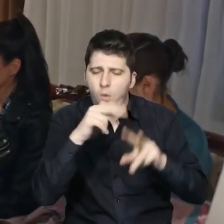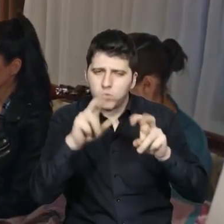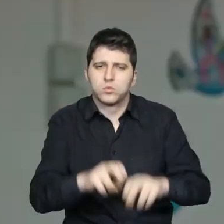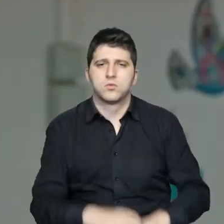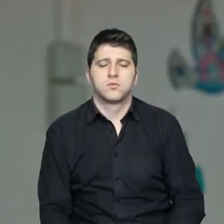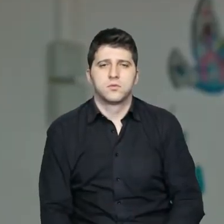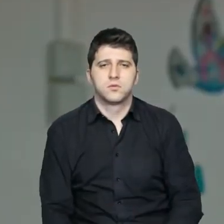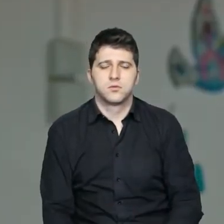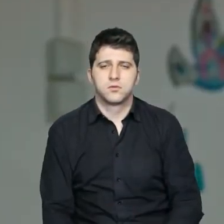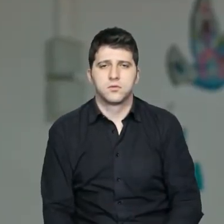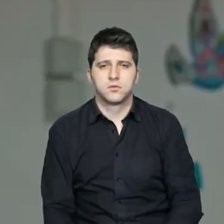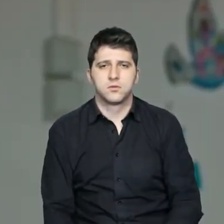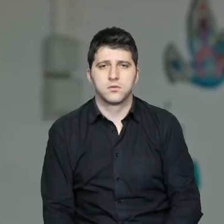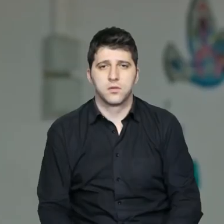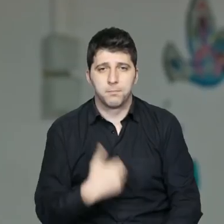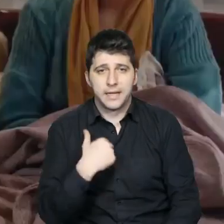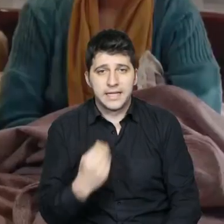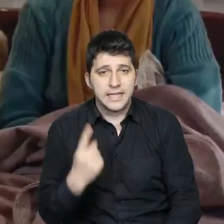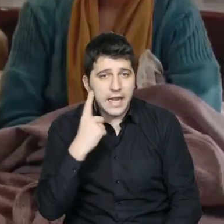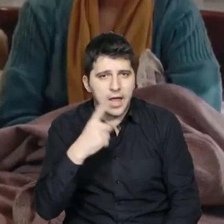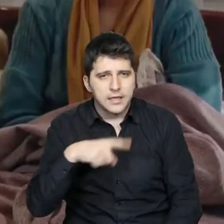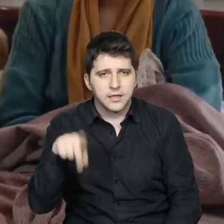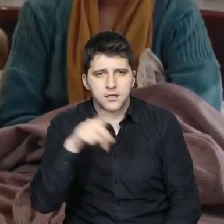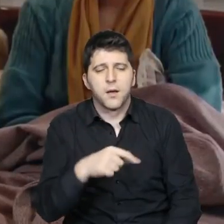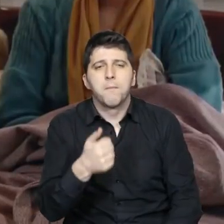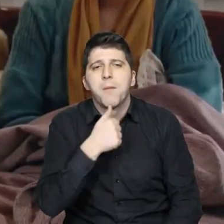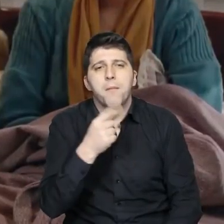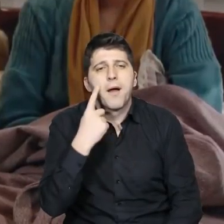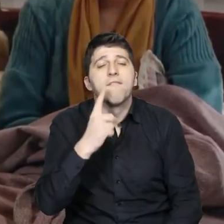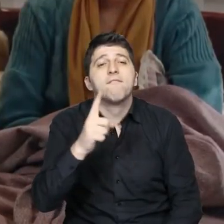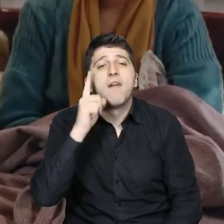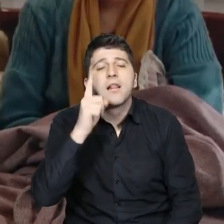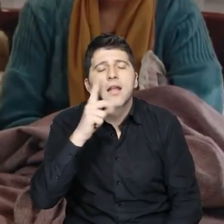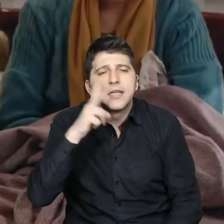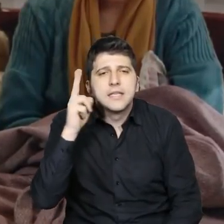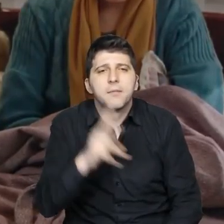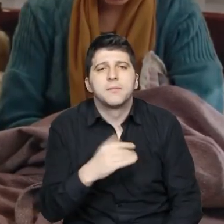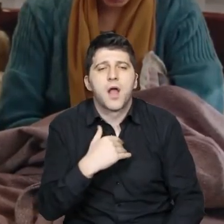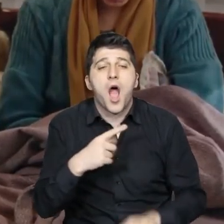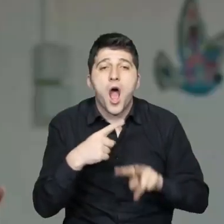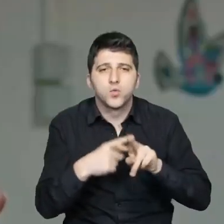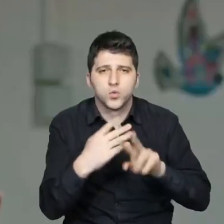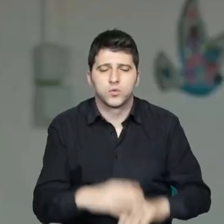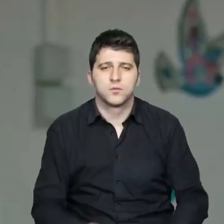otur. Beni iyi dinleyin. Baba bak, vallahi billahi de biz... Aysun,